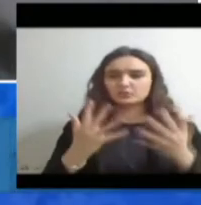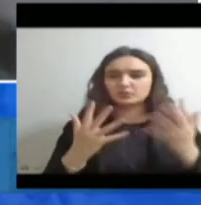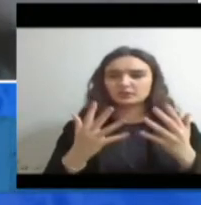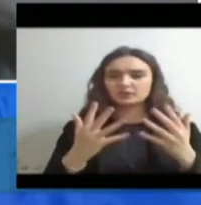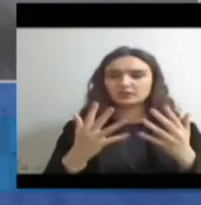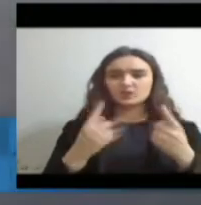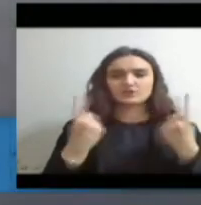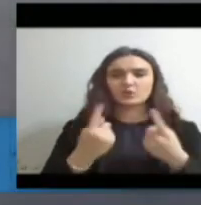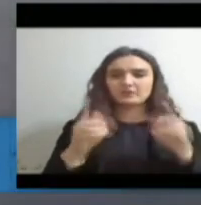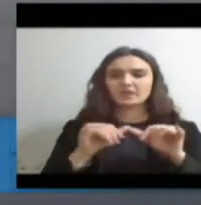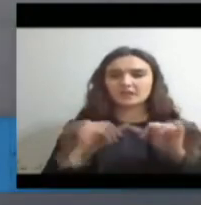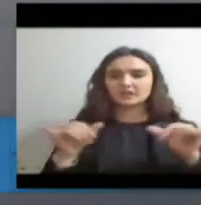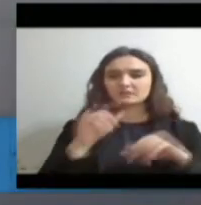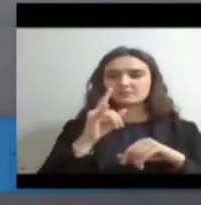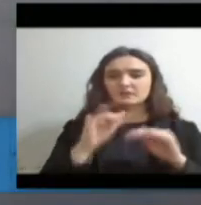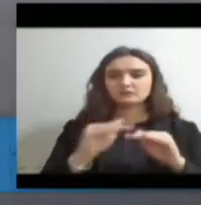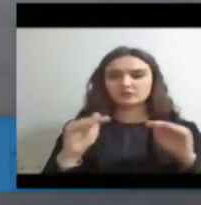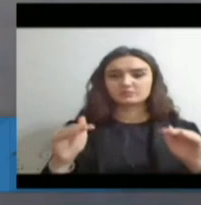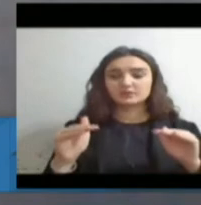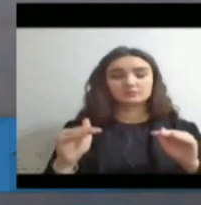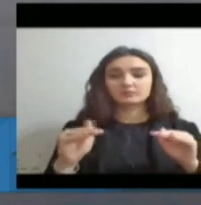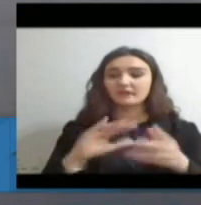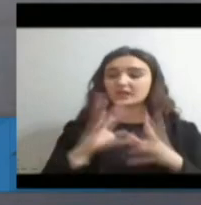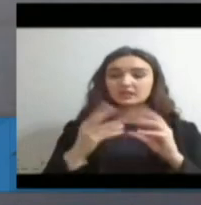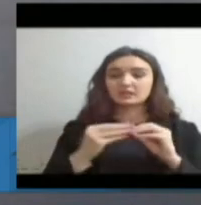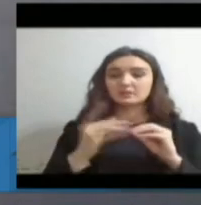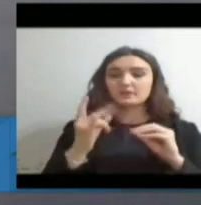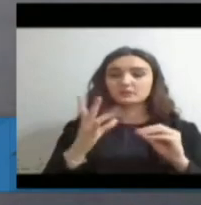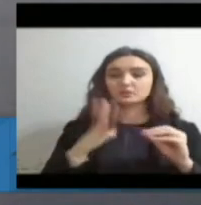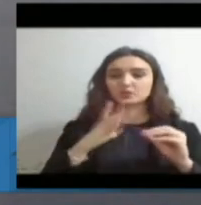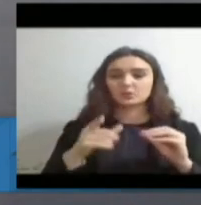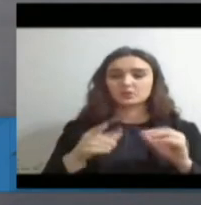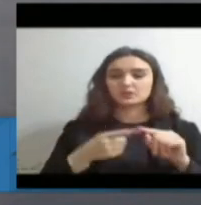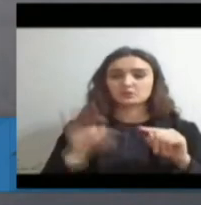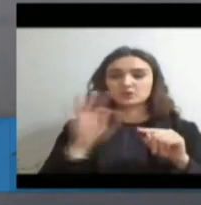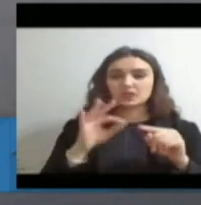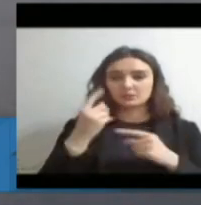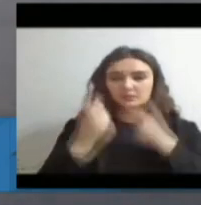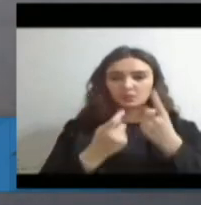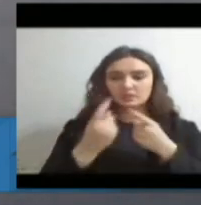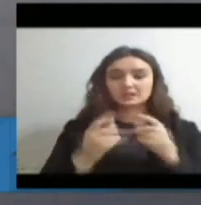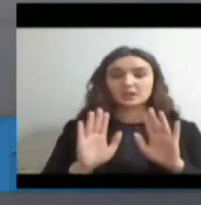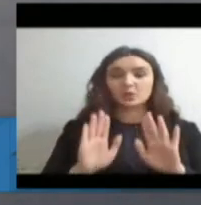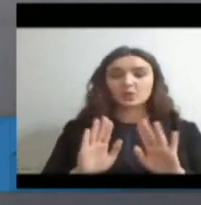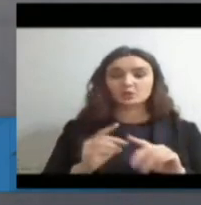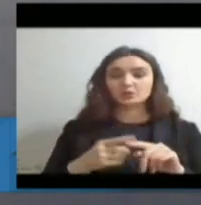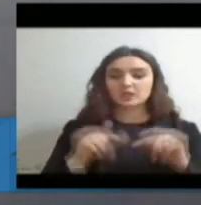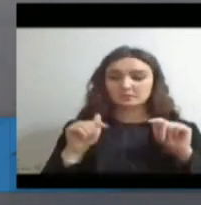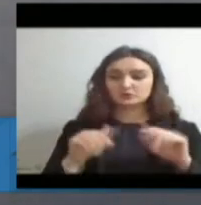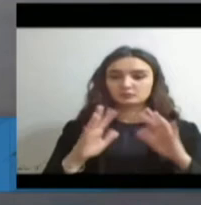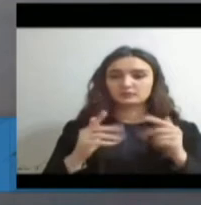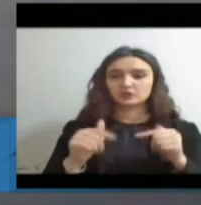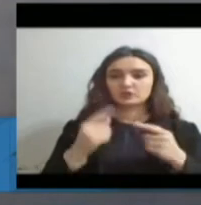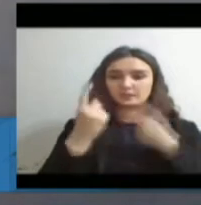ტიპური განვითარების მქონე ბავშვებზე. ყველა შემთხვევაში ბავშვს უნდა ჰქონდეს ამის შესახებ ინფორმაცია. უბრალოდ ამ შემთხვევაში ჩვენ